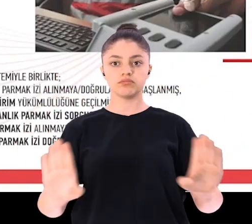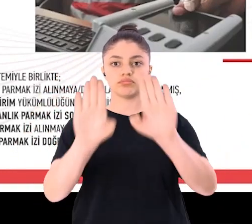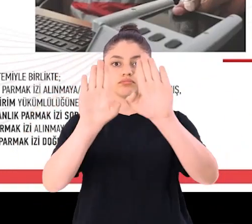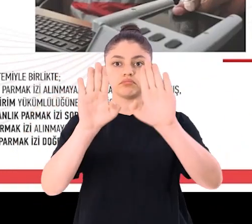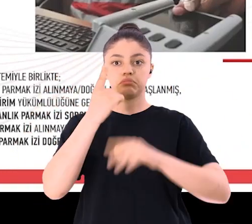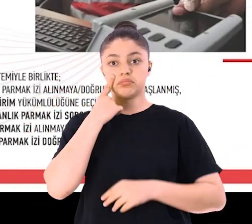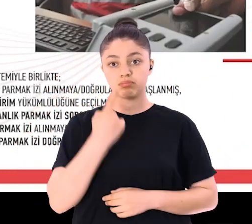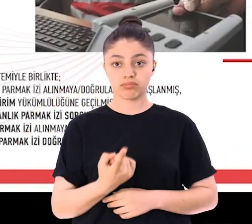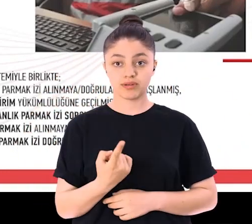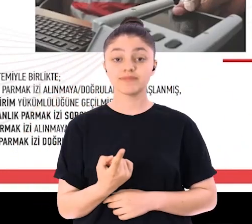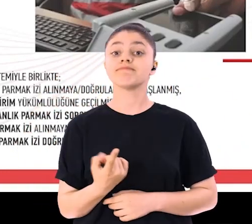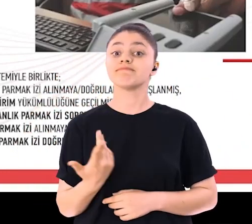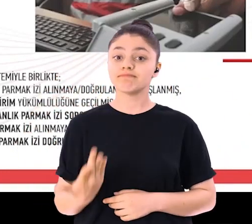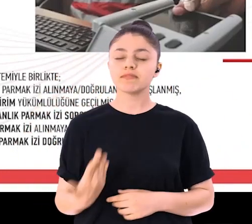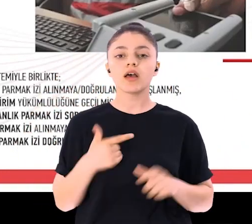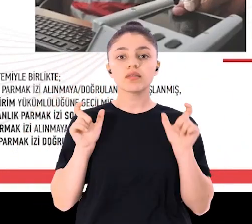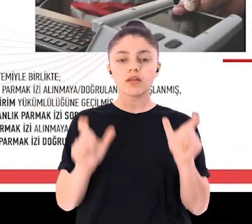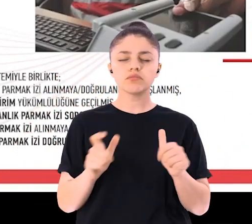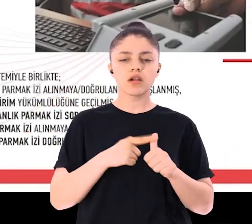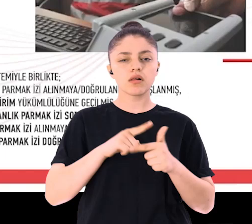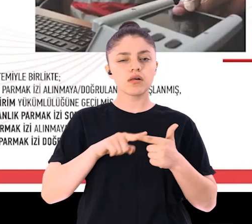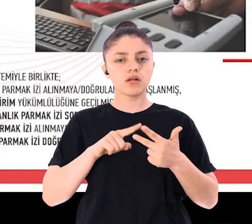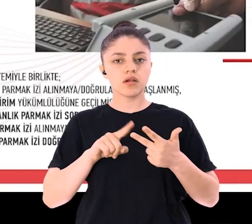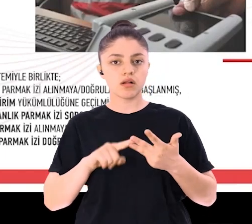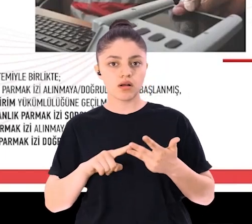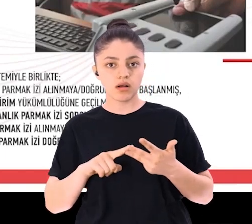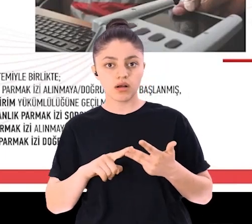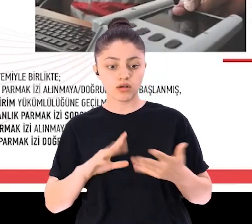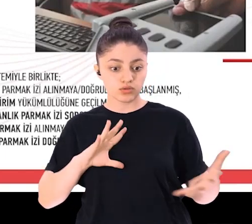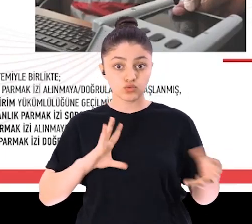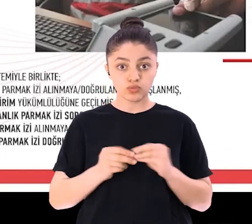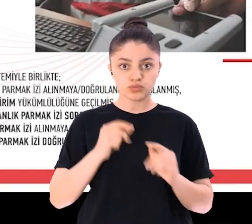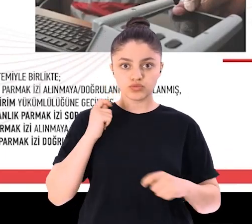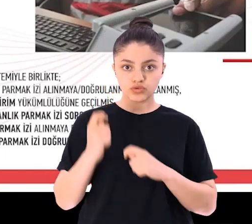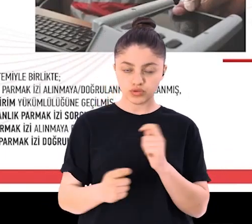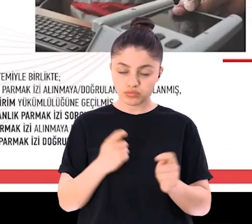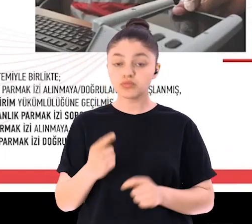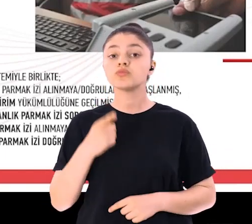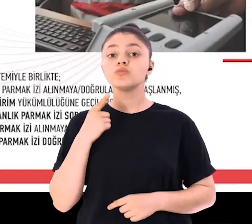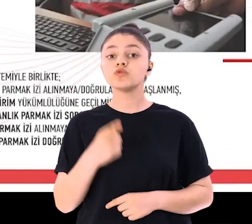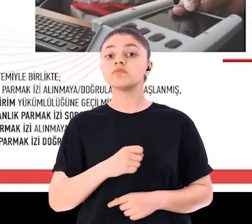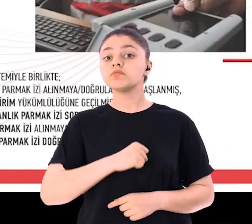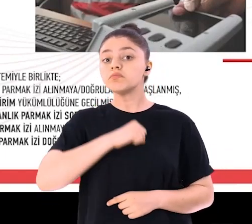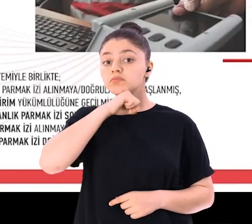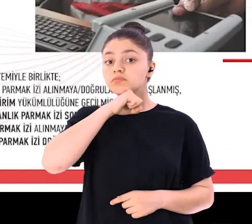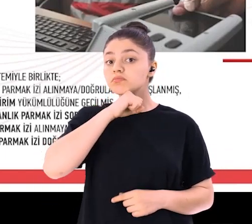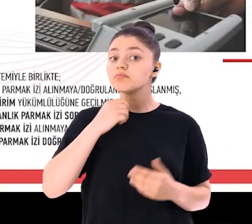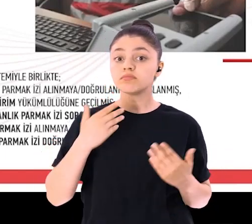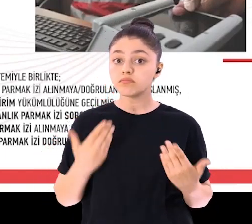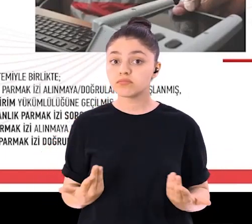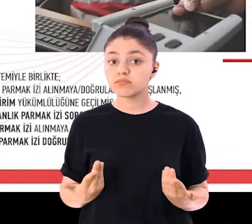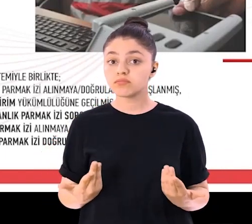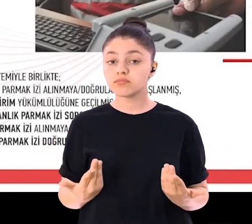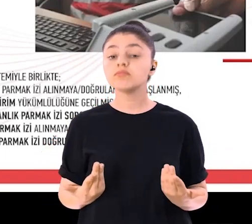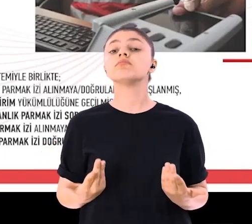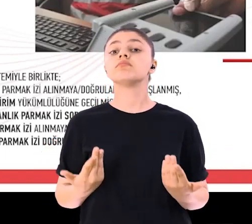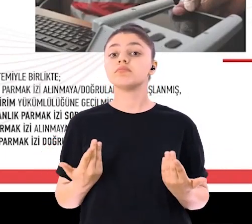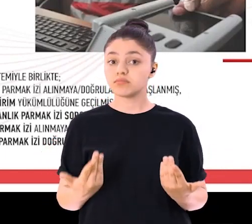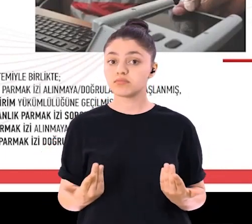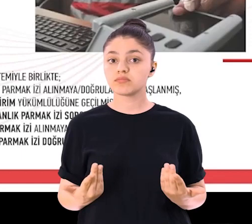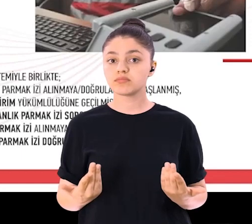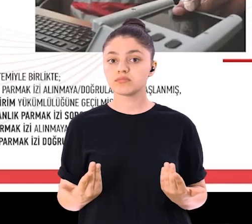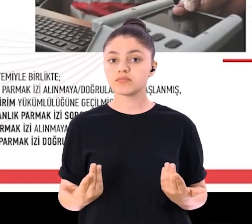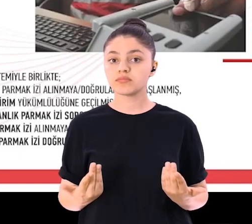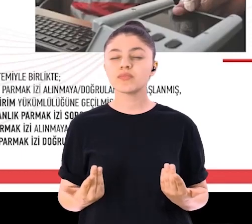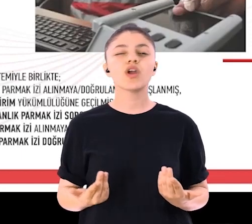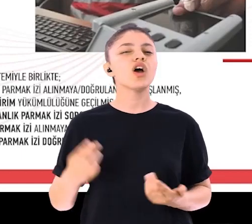çekiliyor ve eşleştirmesi yapılıyor. Yani birkaç tedbiri bir arada ortaya koyan ve bunu sağlayan